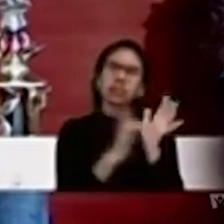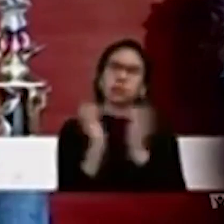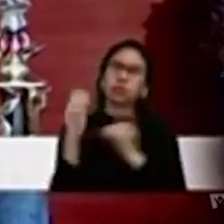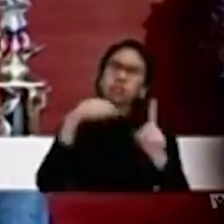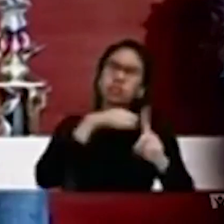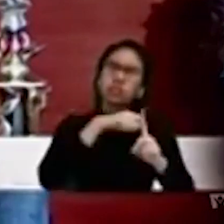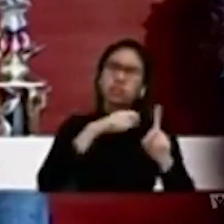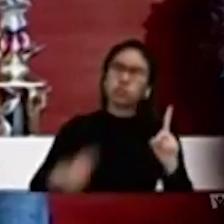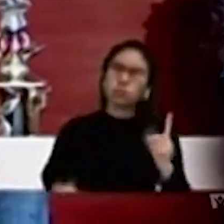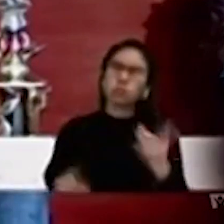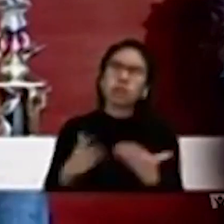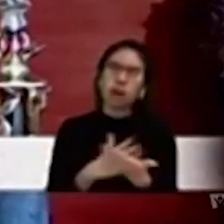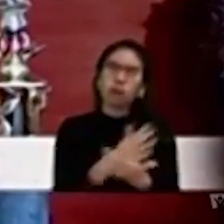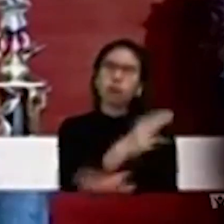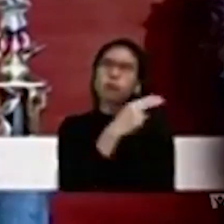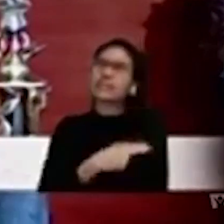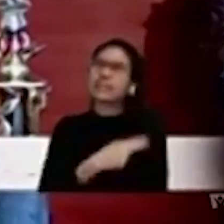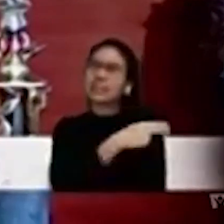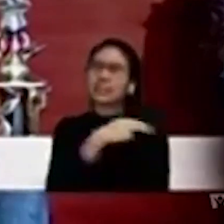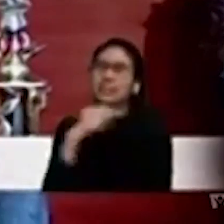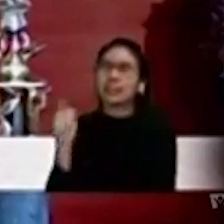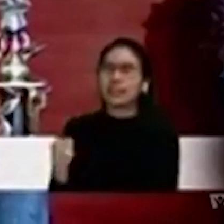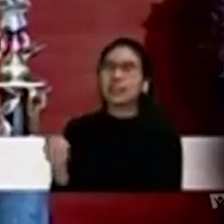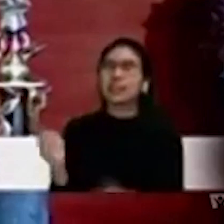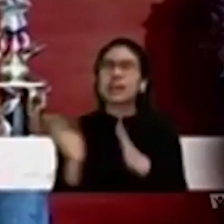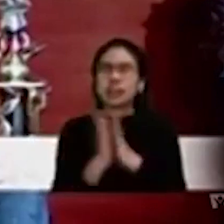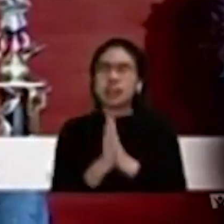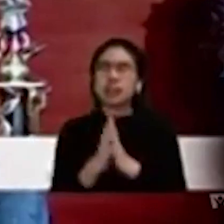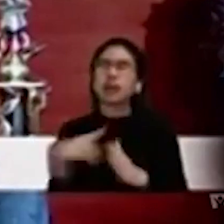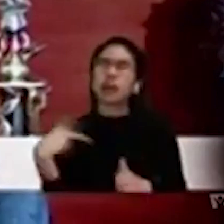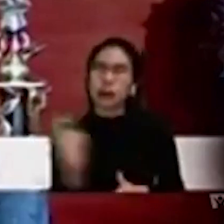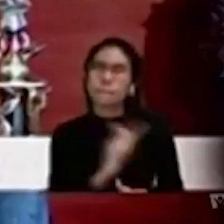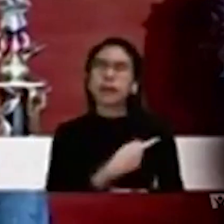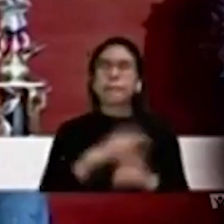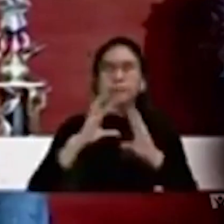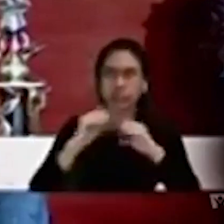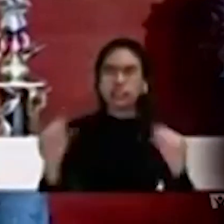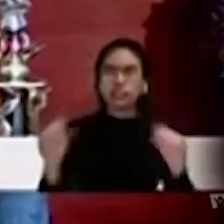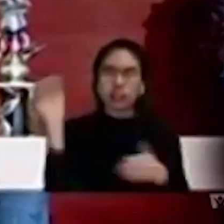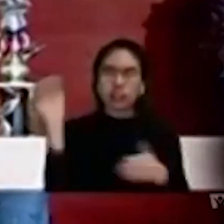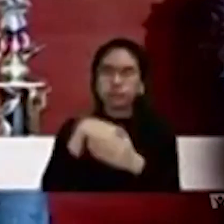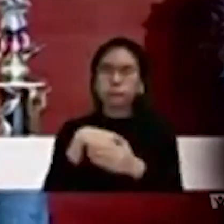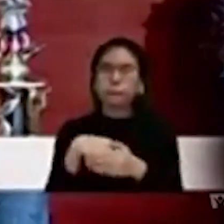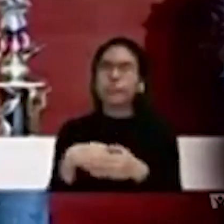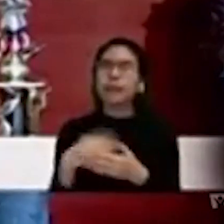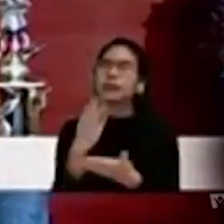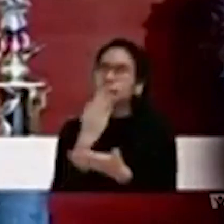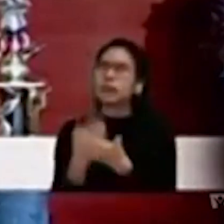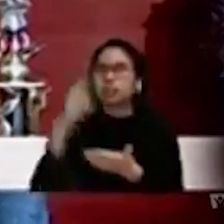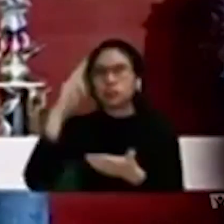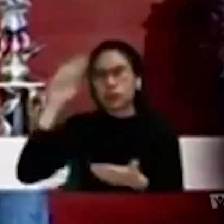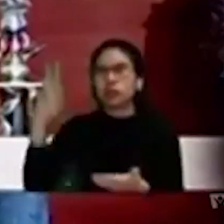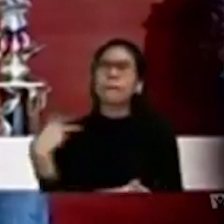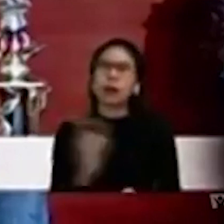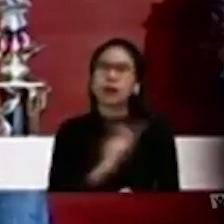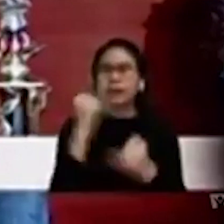sebagai pekerja-pekerja di dalamnya. Terima kasih ya Tuhan, kami akan mengakhiri rangkaian